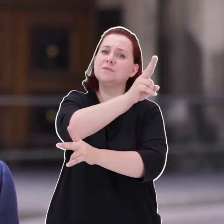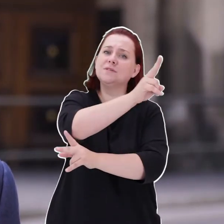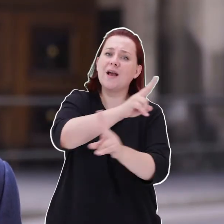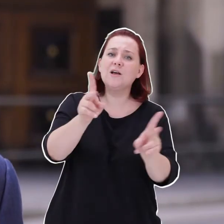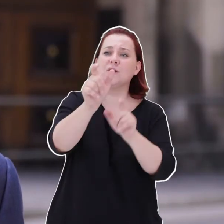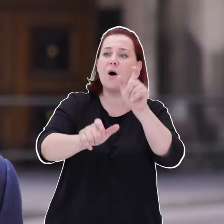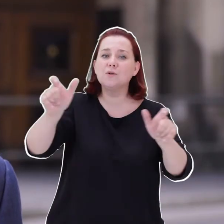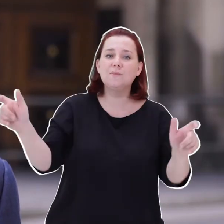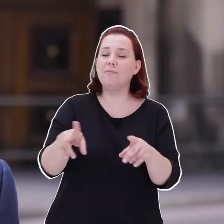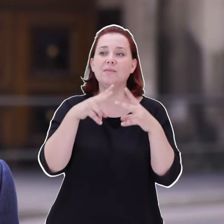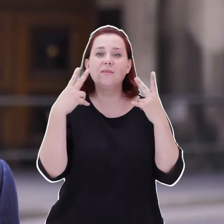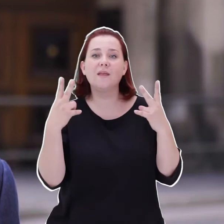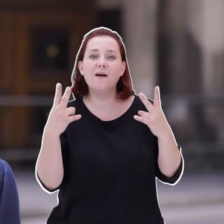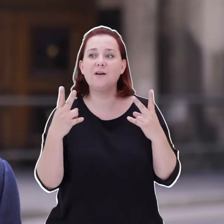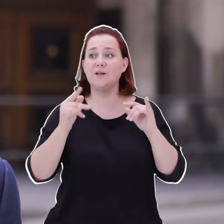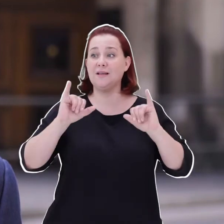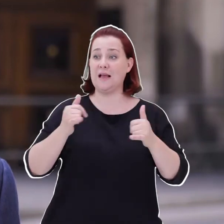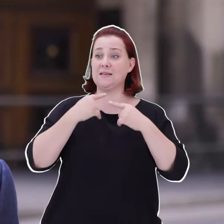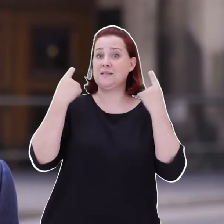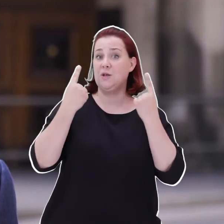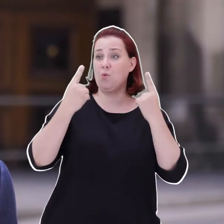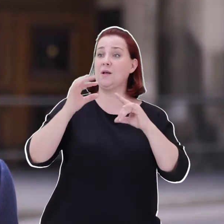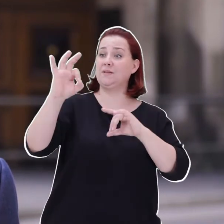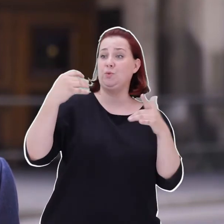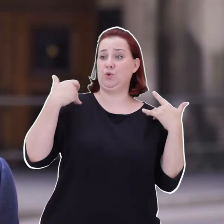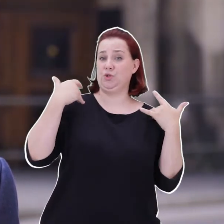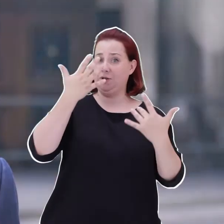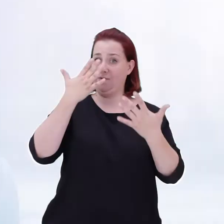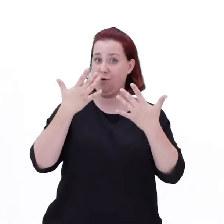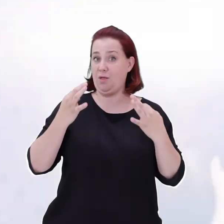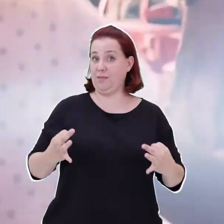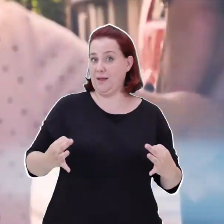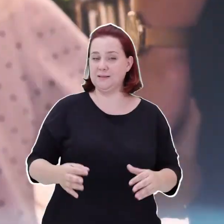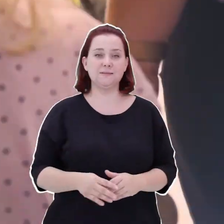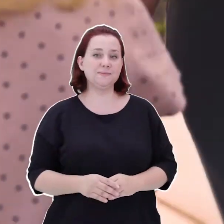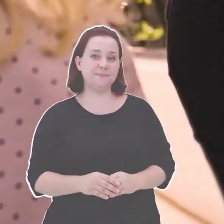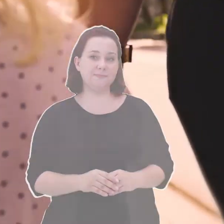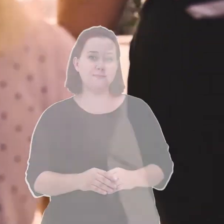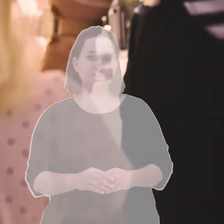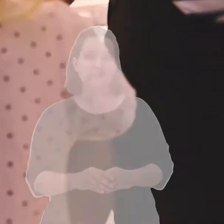każdej osobie bez względu na to, w jakiej sytuacji życiowej się znajduje.